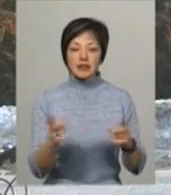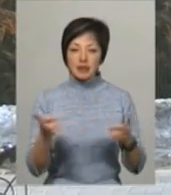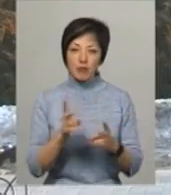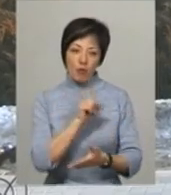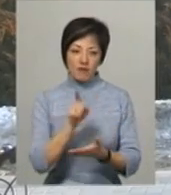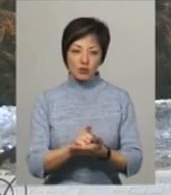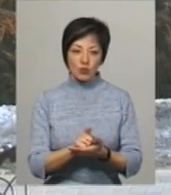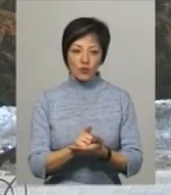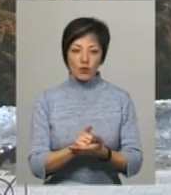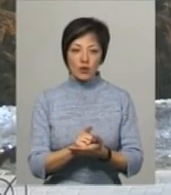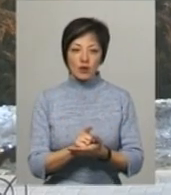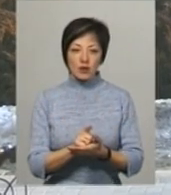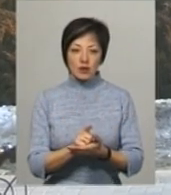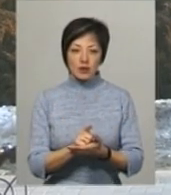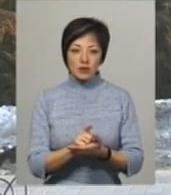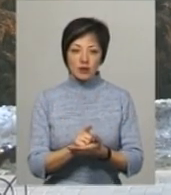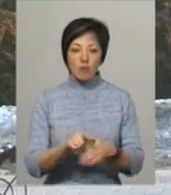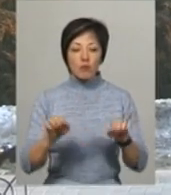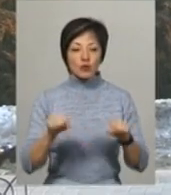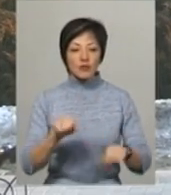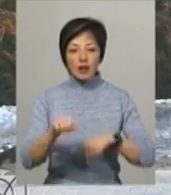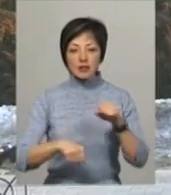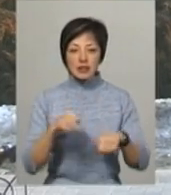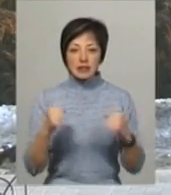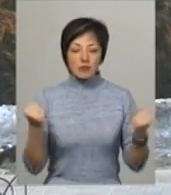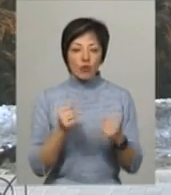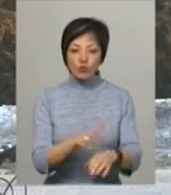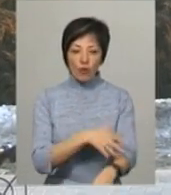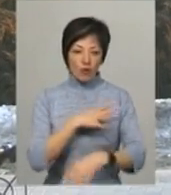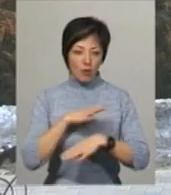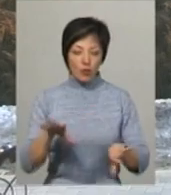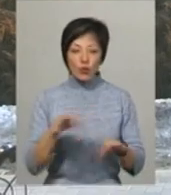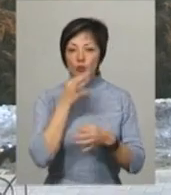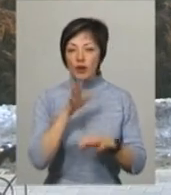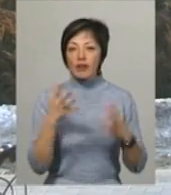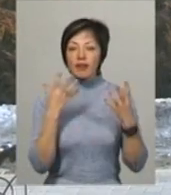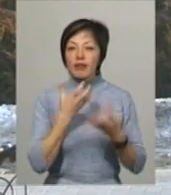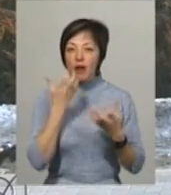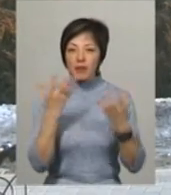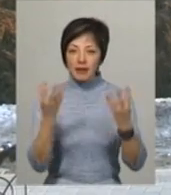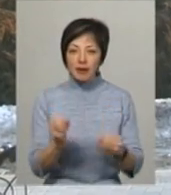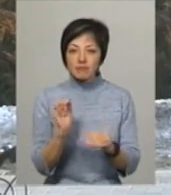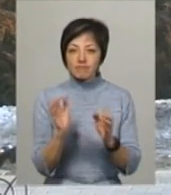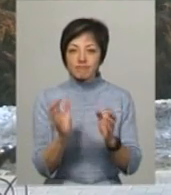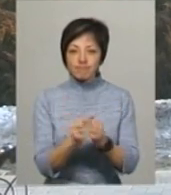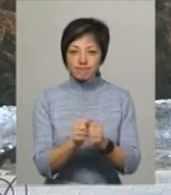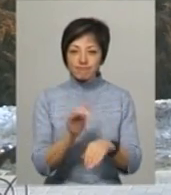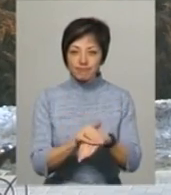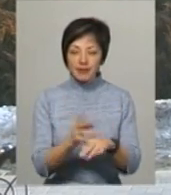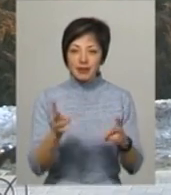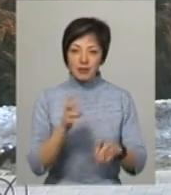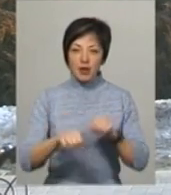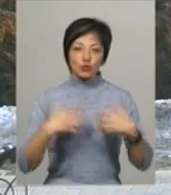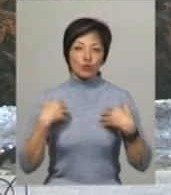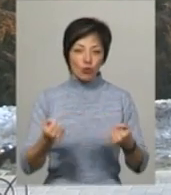треба їхати обов'язково. Зима була довгою, можливості кататися не було, і будь-який теплий день треба ловити, і виїжджати, і кататися. Це